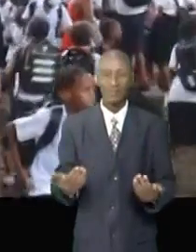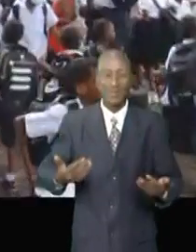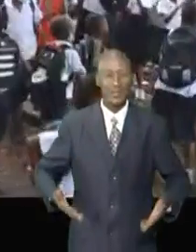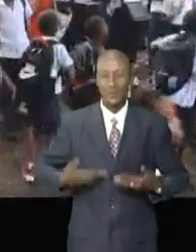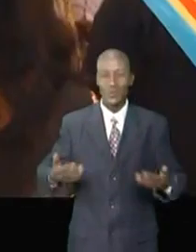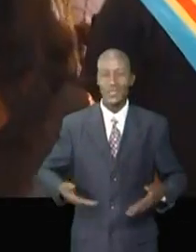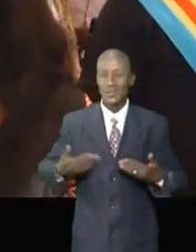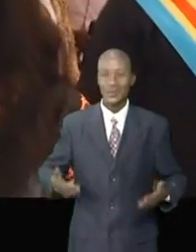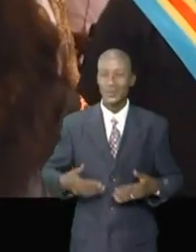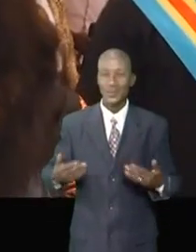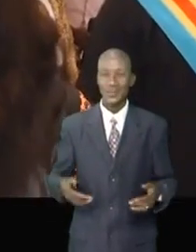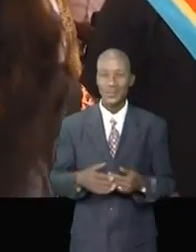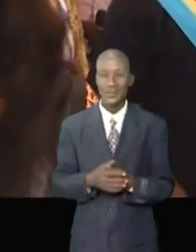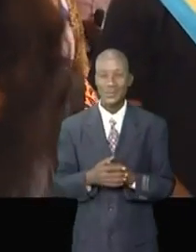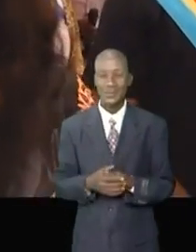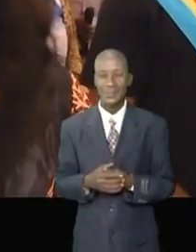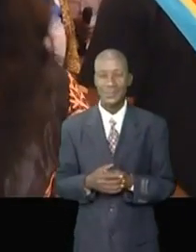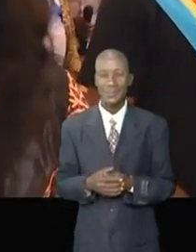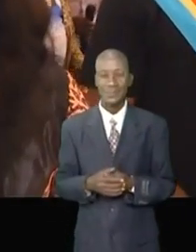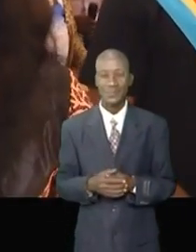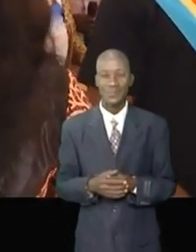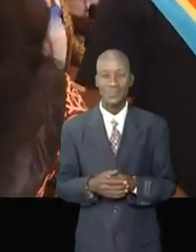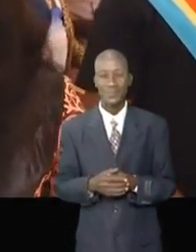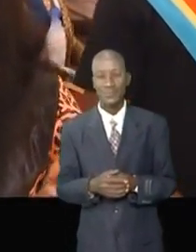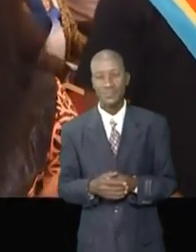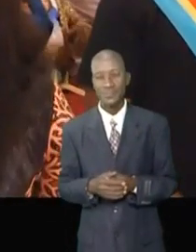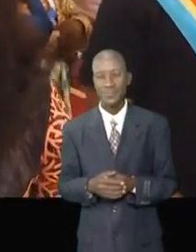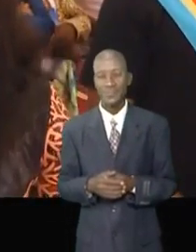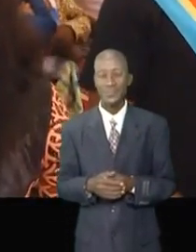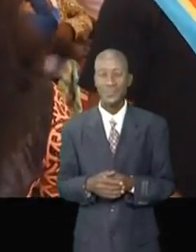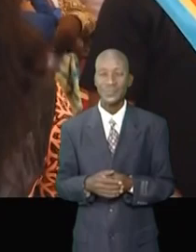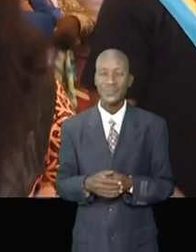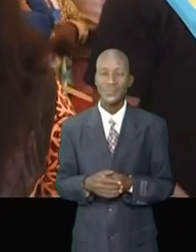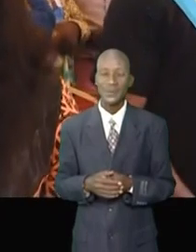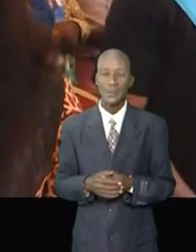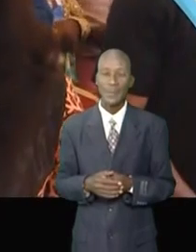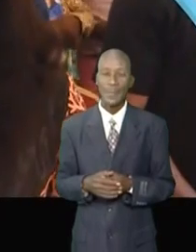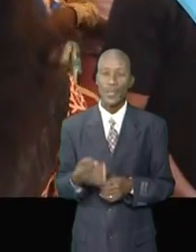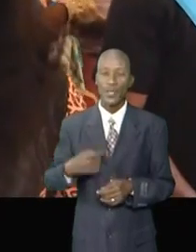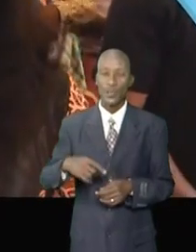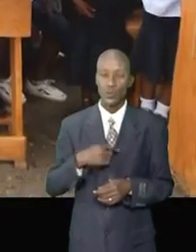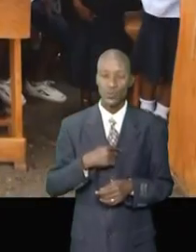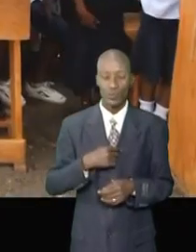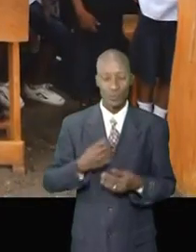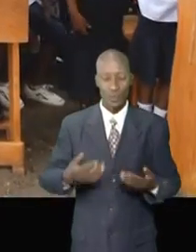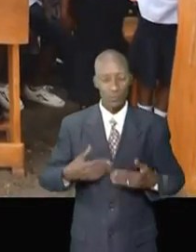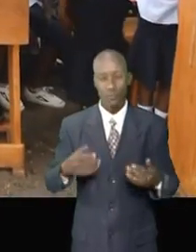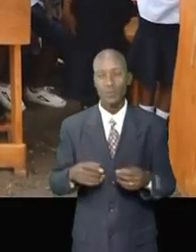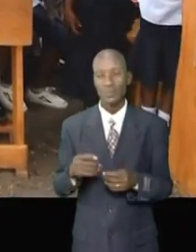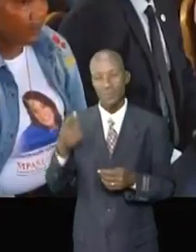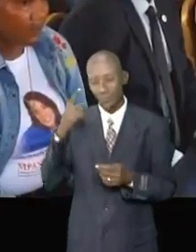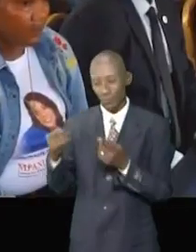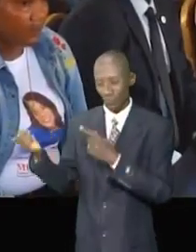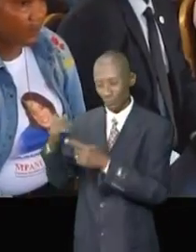Nous nous sommes basés sur le pilier du chef de l'État qui est le nouvel homme congolais. Dans le cadre de